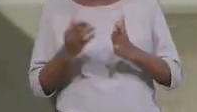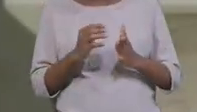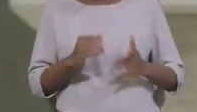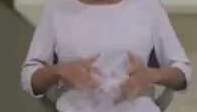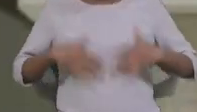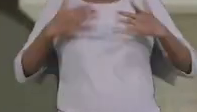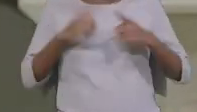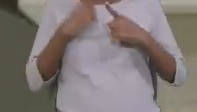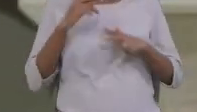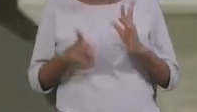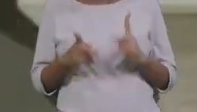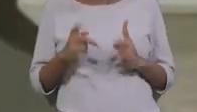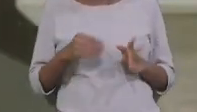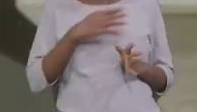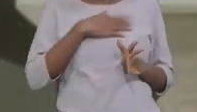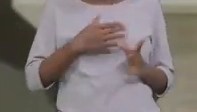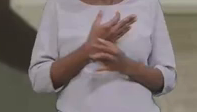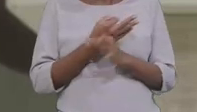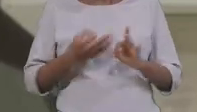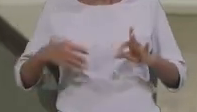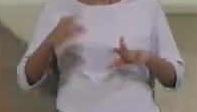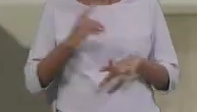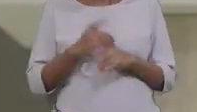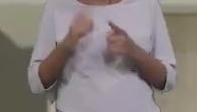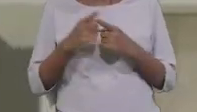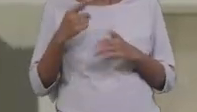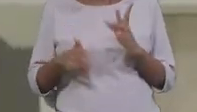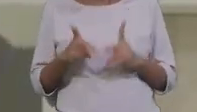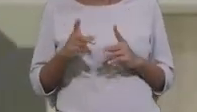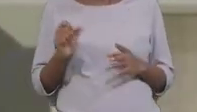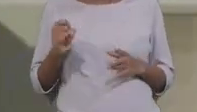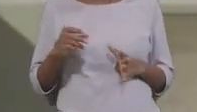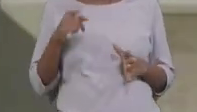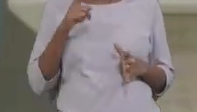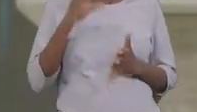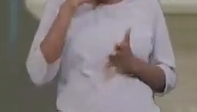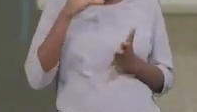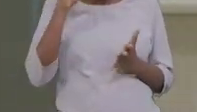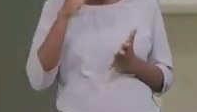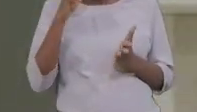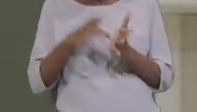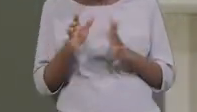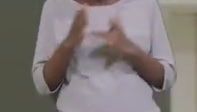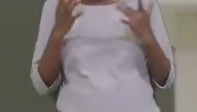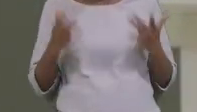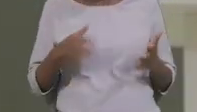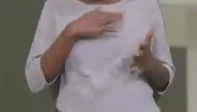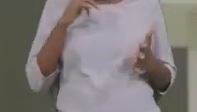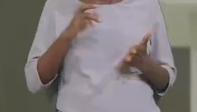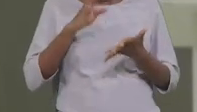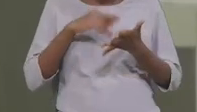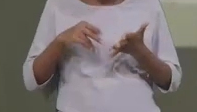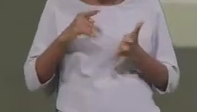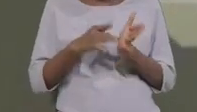qui apportera la vie aux gens et la libération aux gens. Tu cherches tu sondes